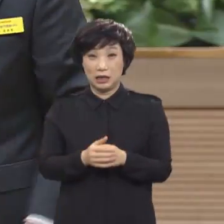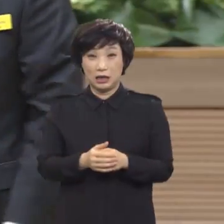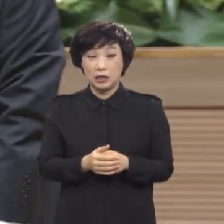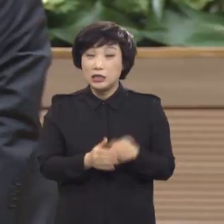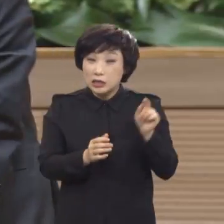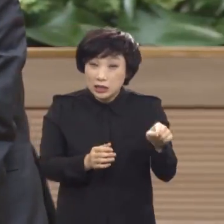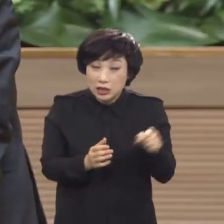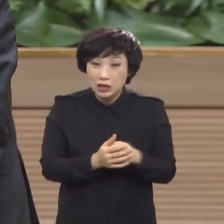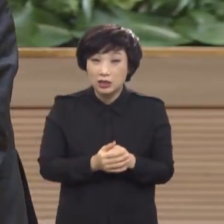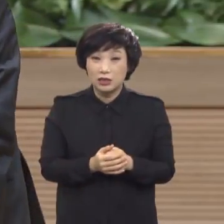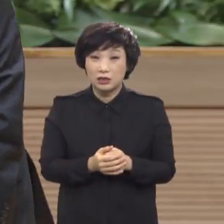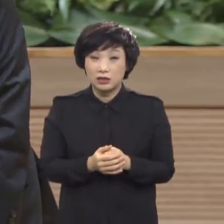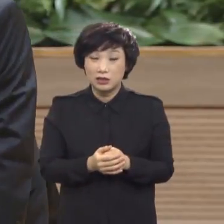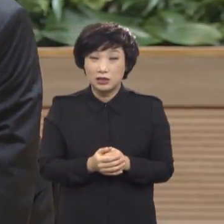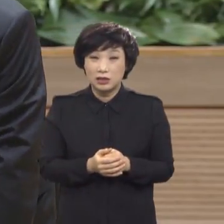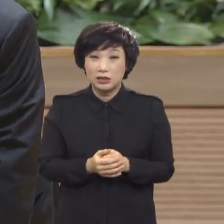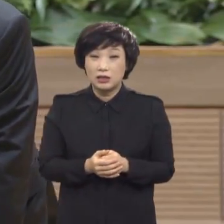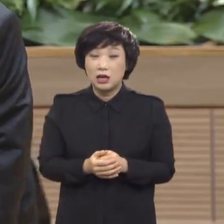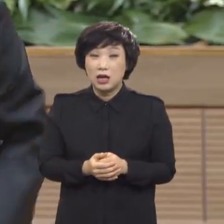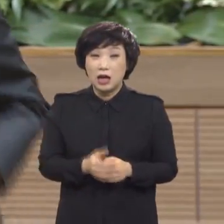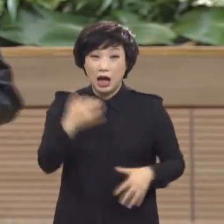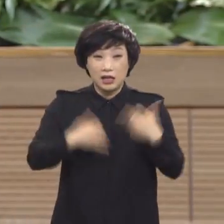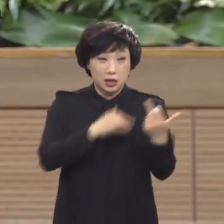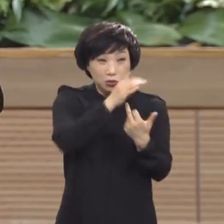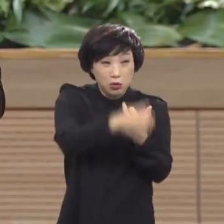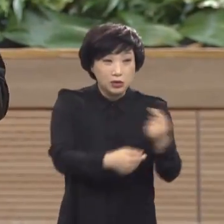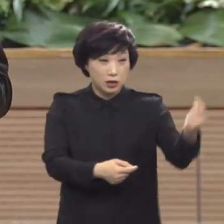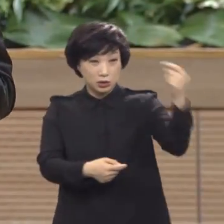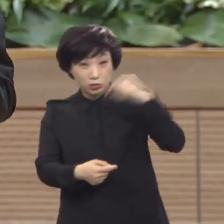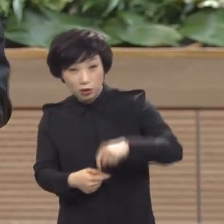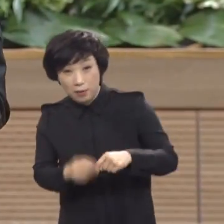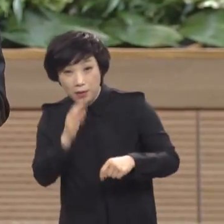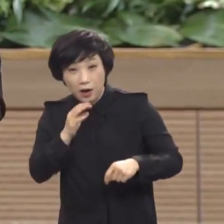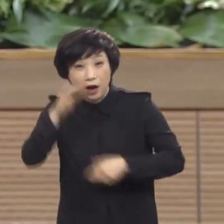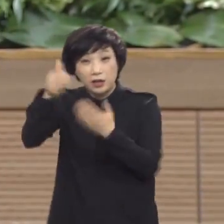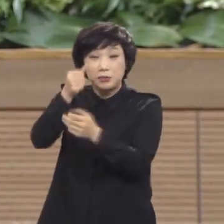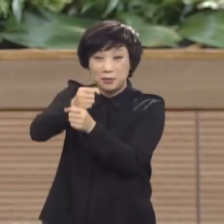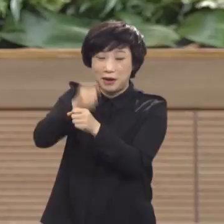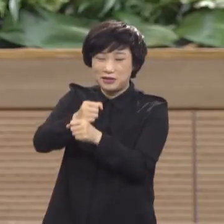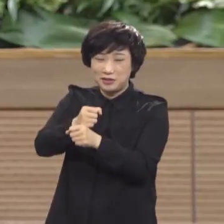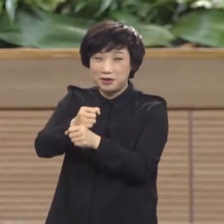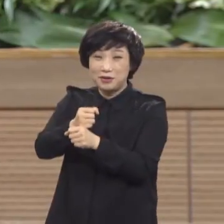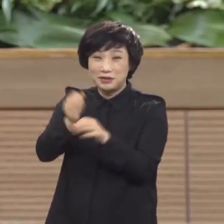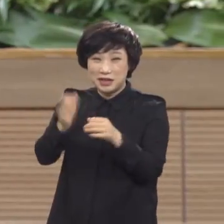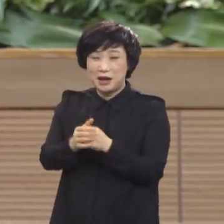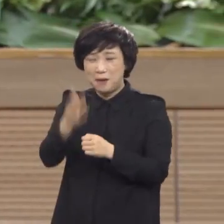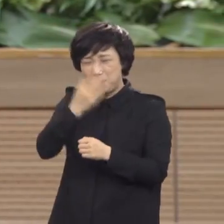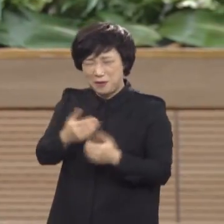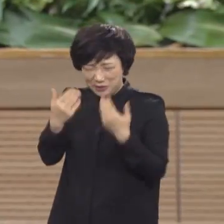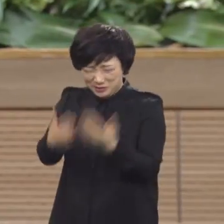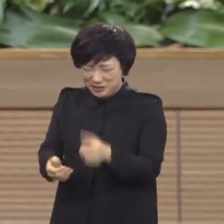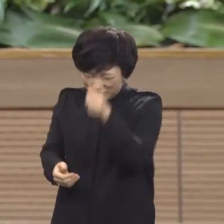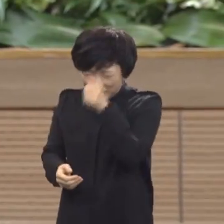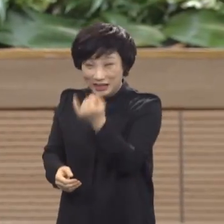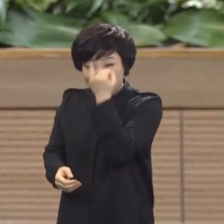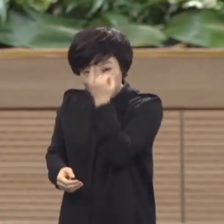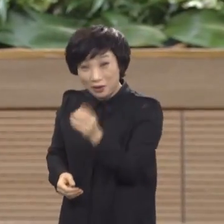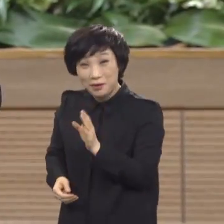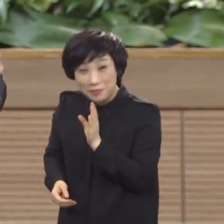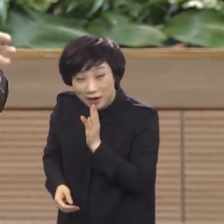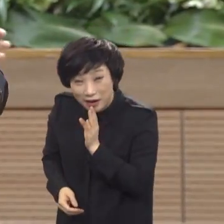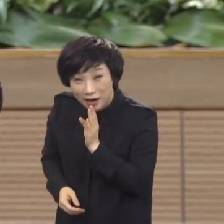그놈이 에덴에 들어와서 하나님이 만들어 가장 축복한 아담과